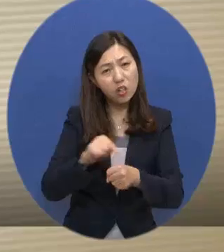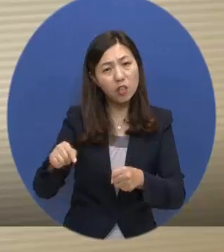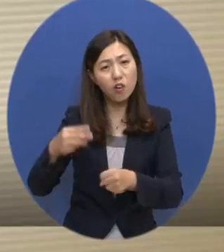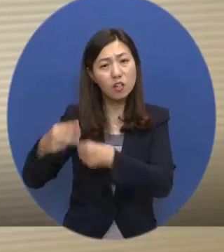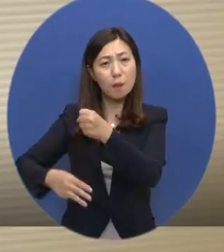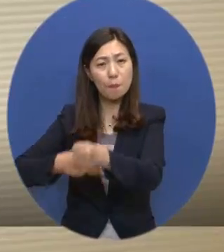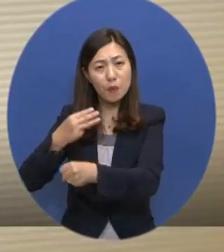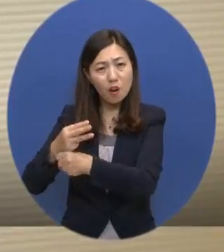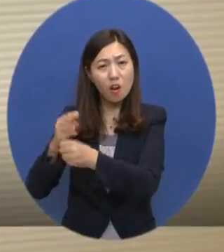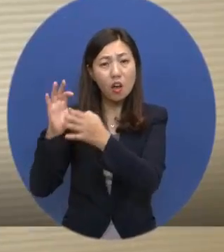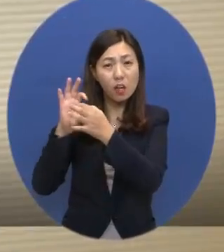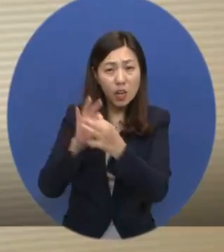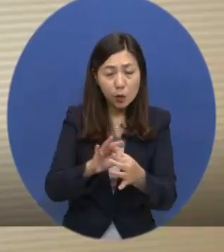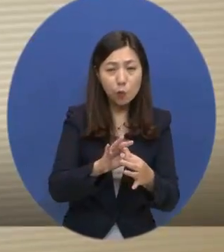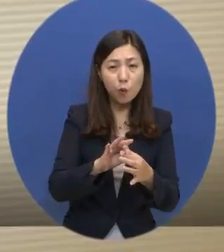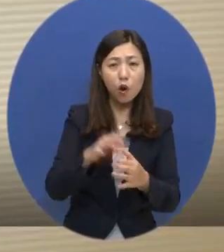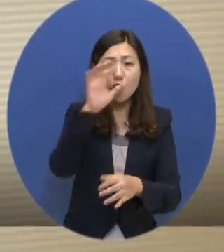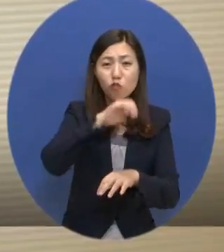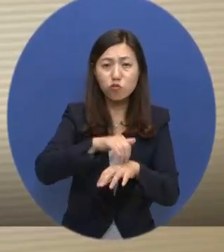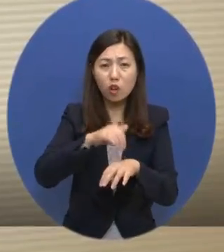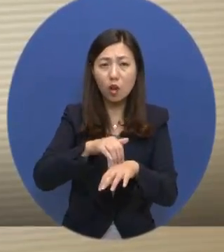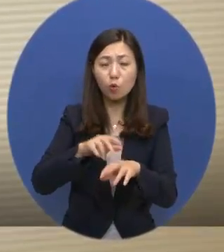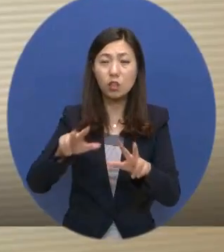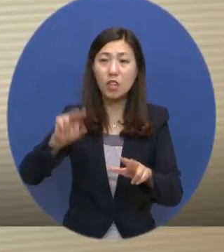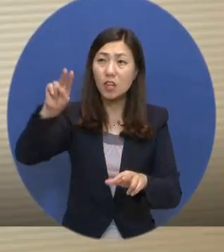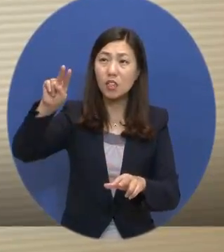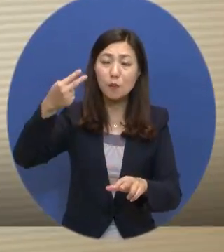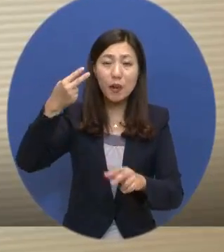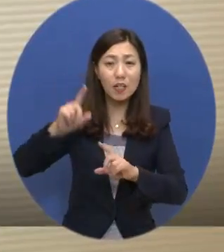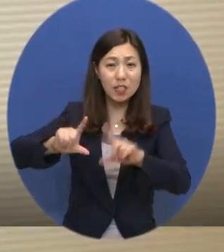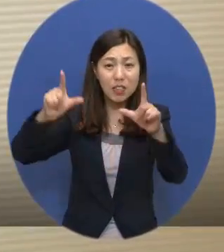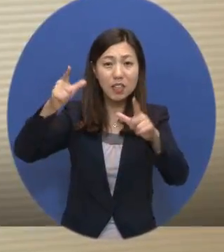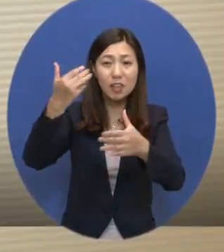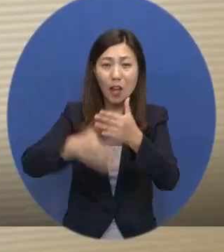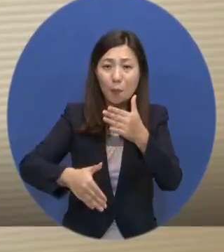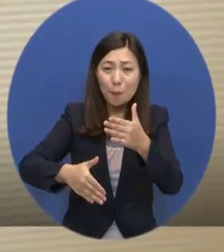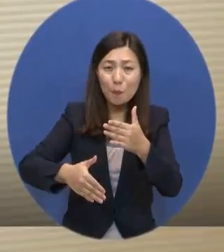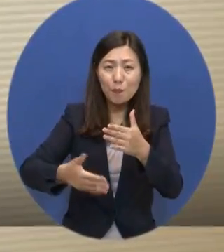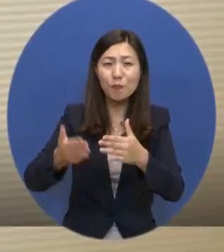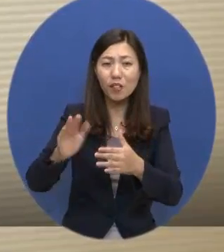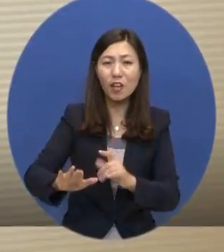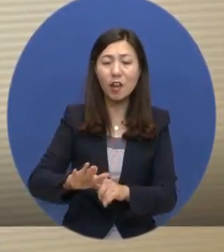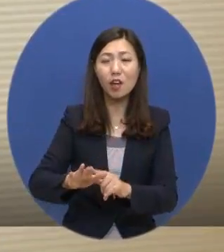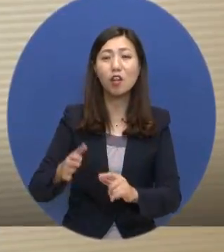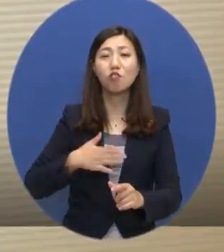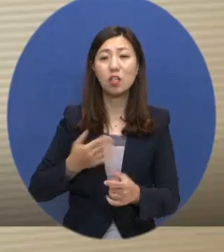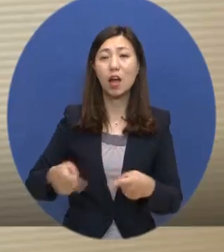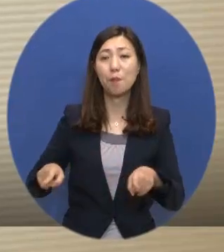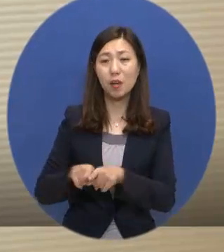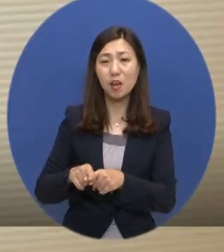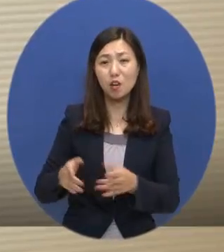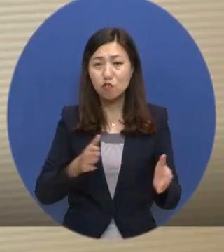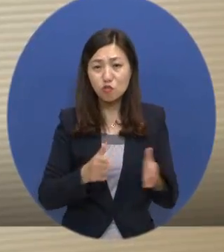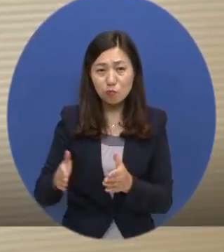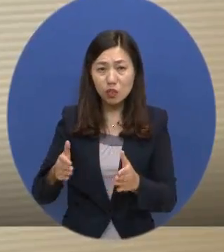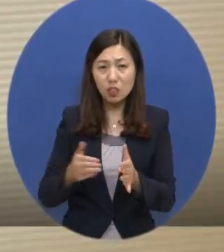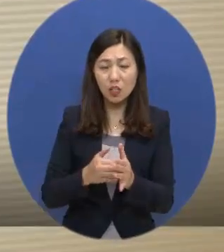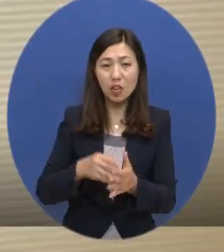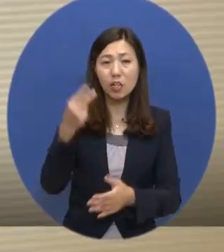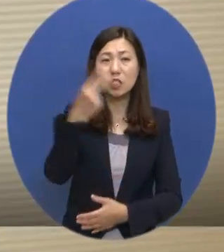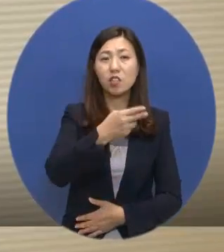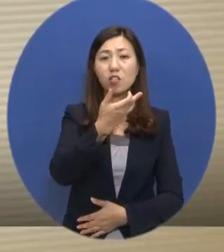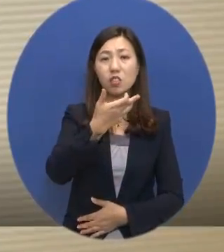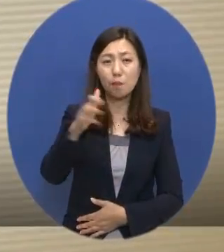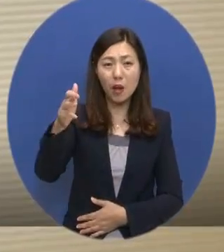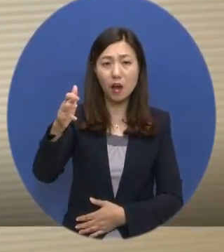안 남았는데 지금 우리가 같이 준비한 게 2018년 평창 패럴림픽에 분명히